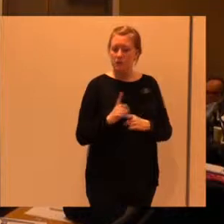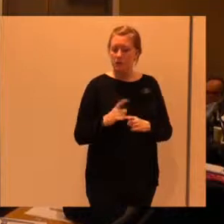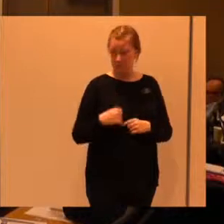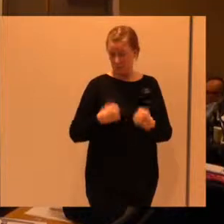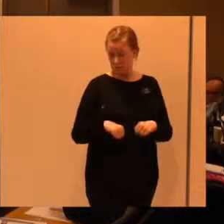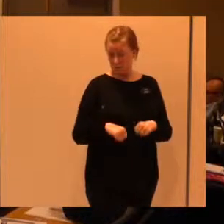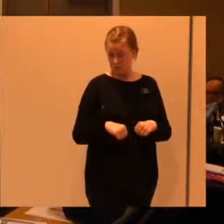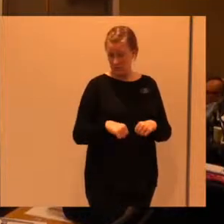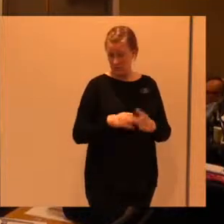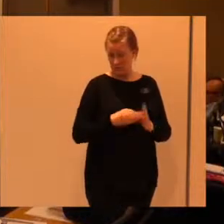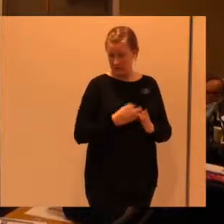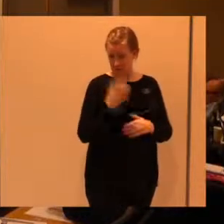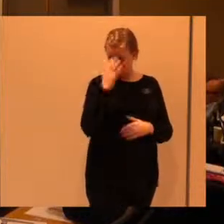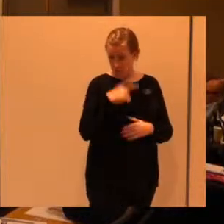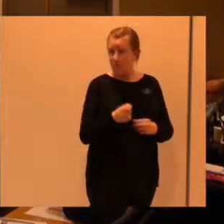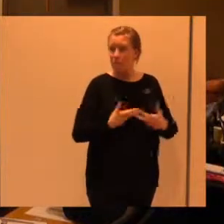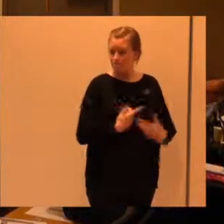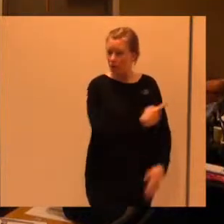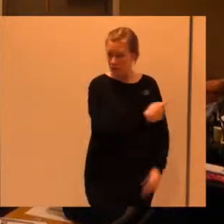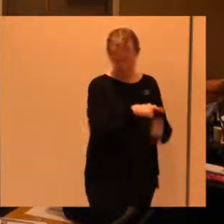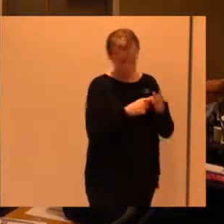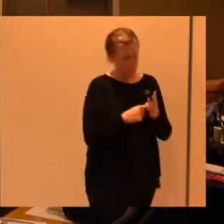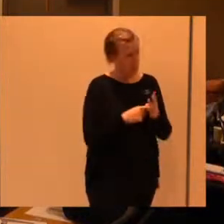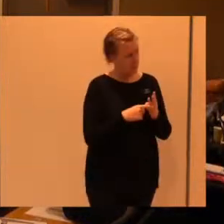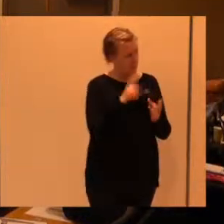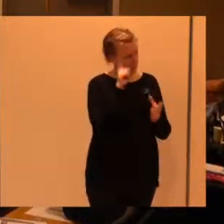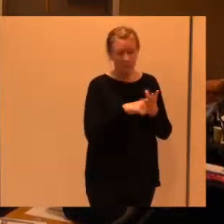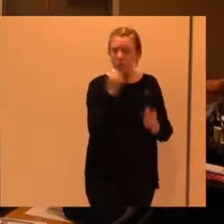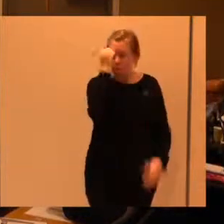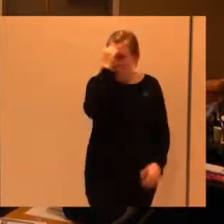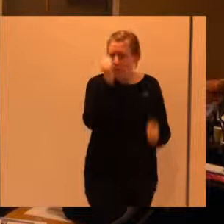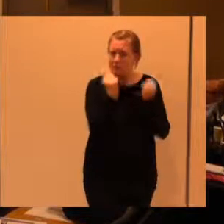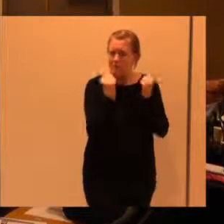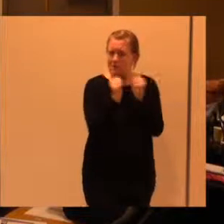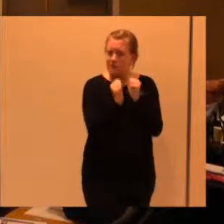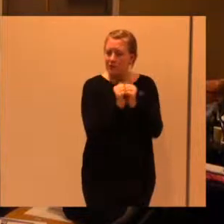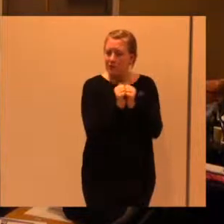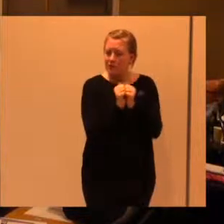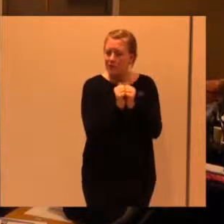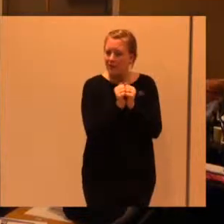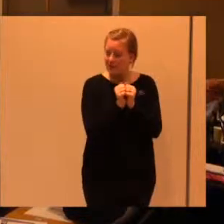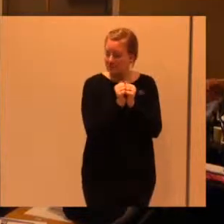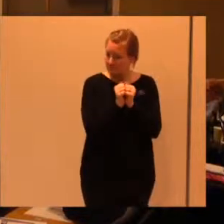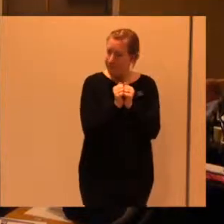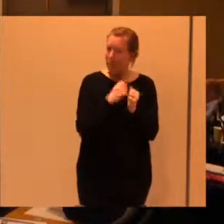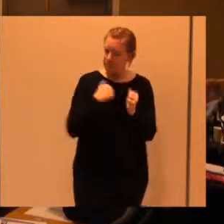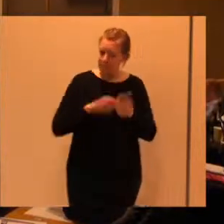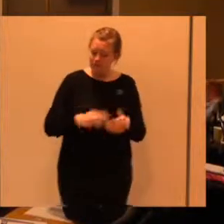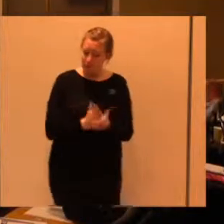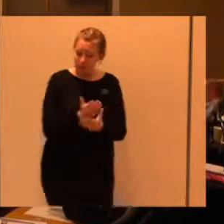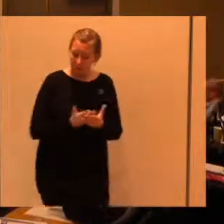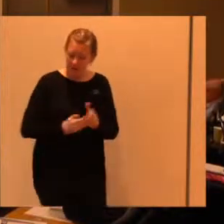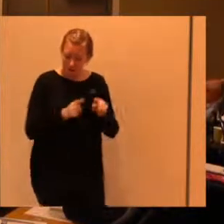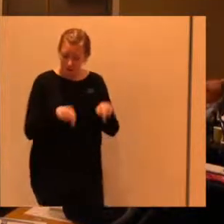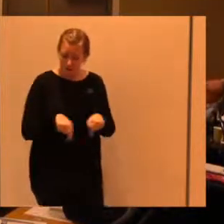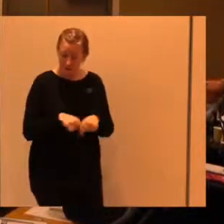Stockholm får. För att bättre komma ihåg saker som är viktiga. Vi har gjort en kartläggning och har vi sett att